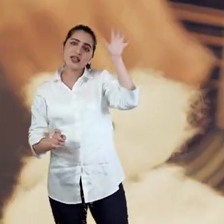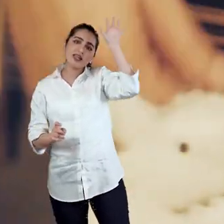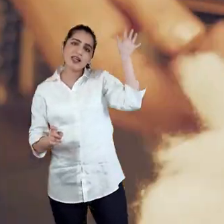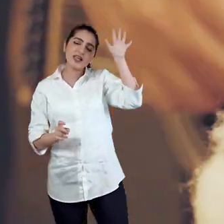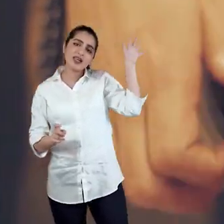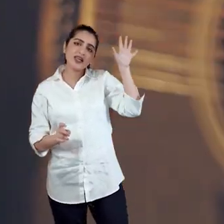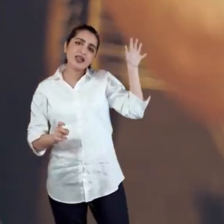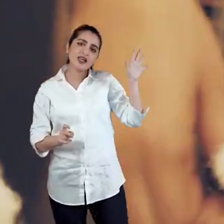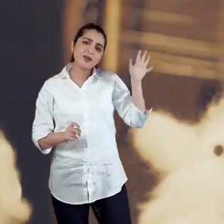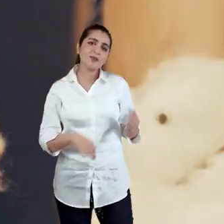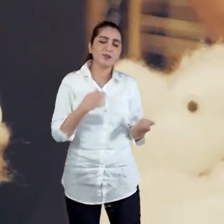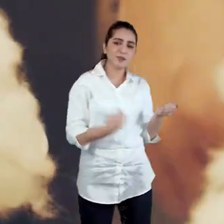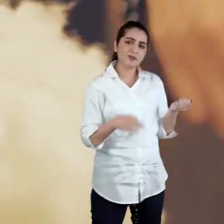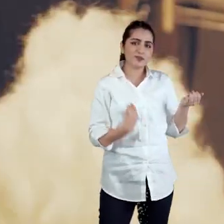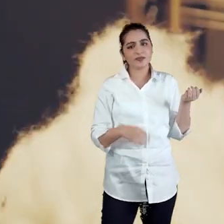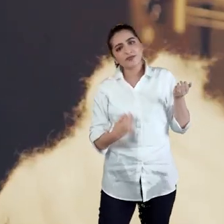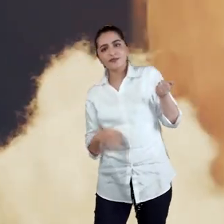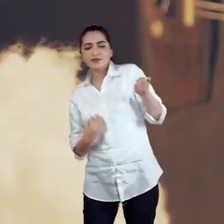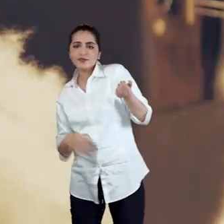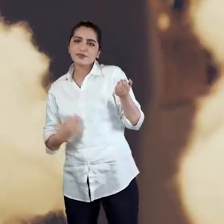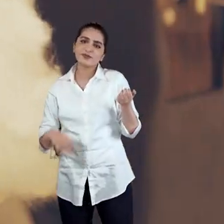वैसा बादल,